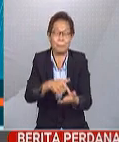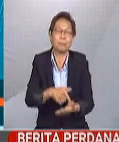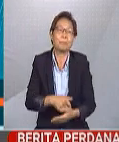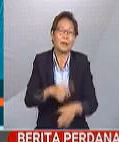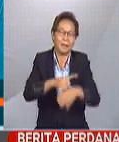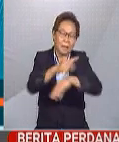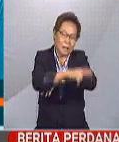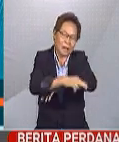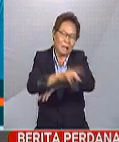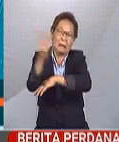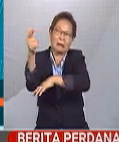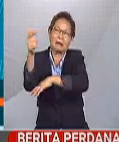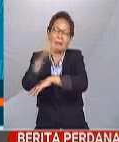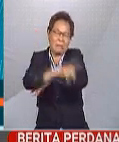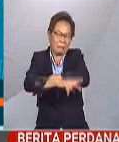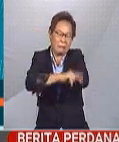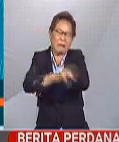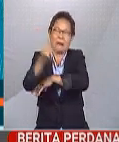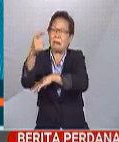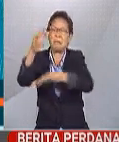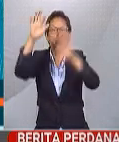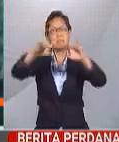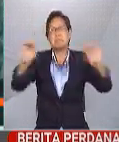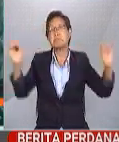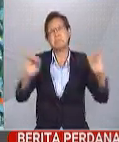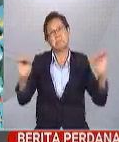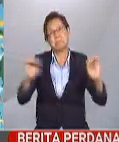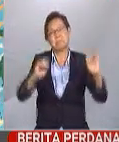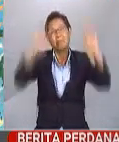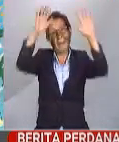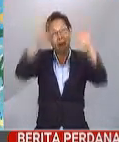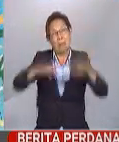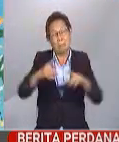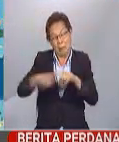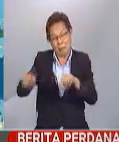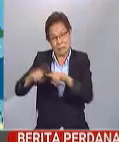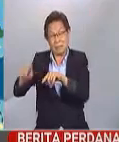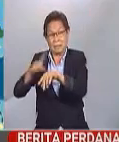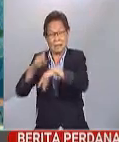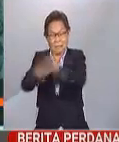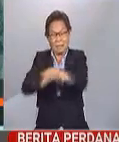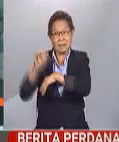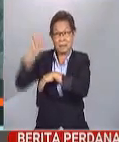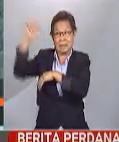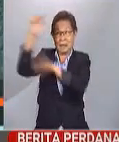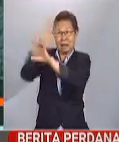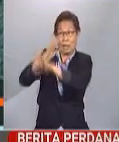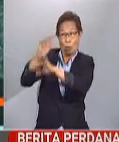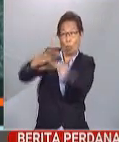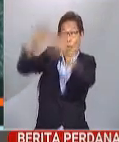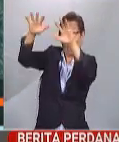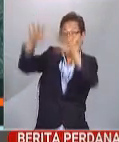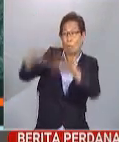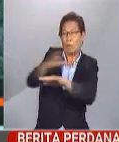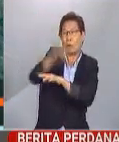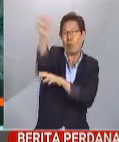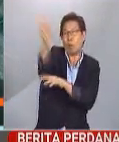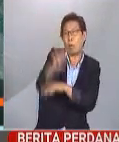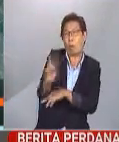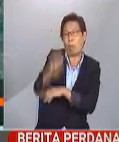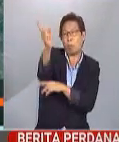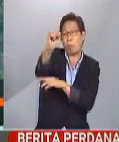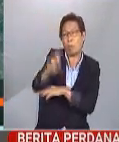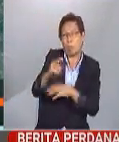Di negeri-negeri lain, tiada hujan yang berlaku pada ketika ini. Keadaan yang berbeza pula berlaku di negeri Sarawak yang mana hujan berserta ribut